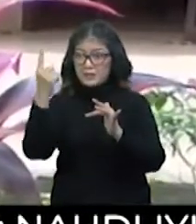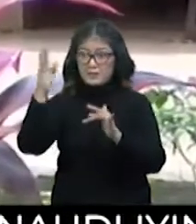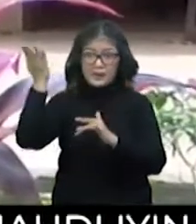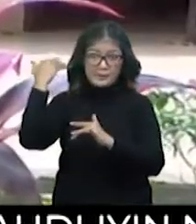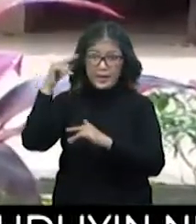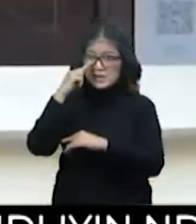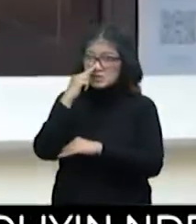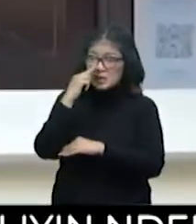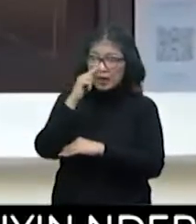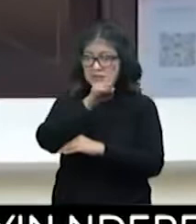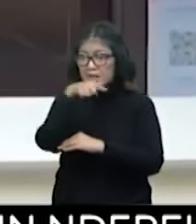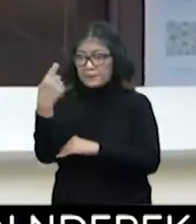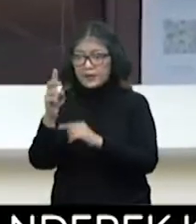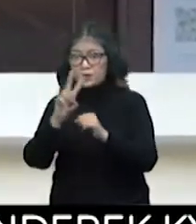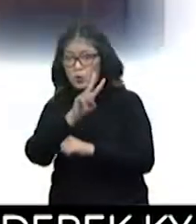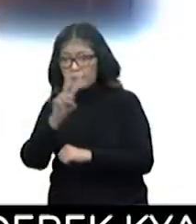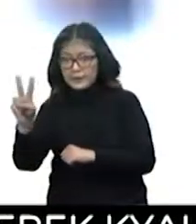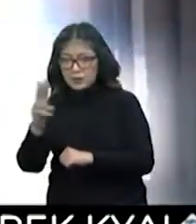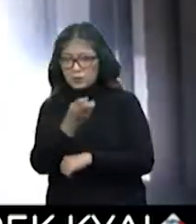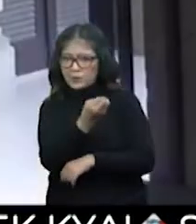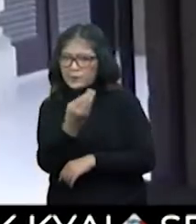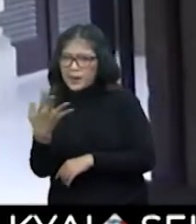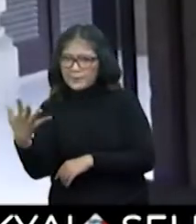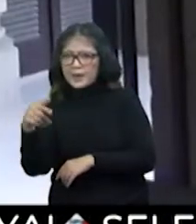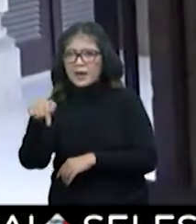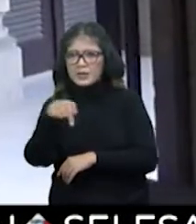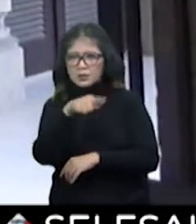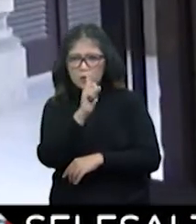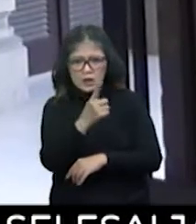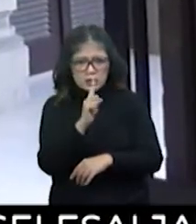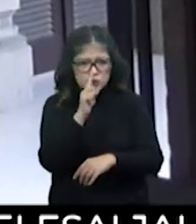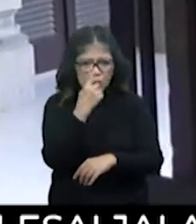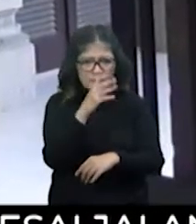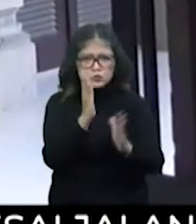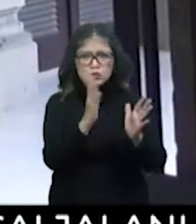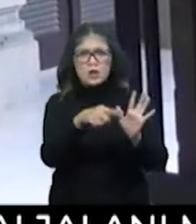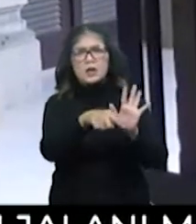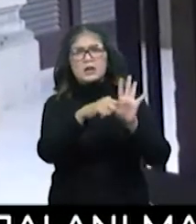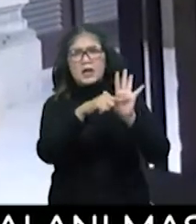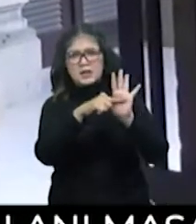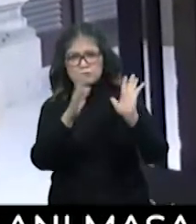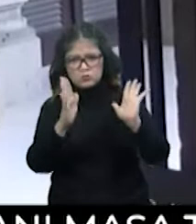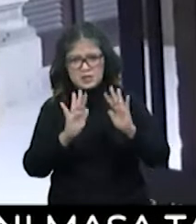diantaranya dinyatakan negatif dan sembuh. Untuk meminimalisir